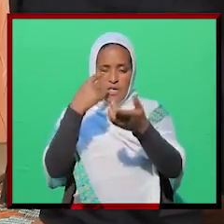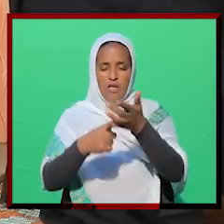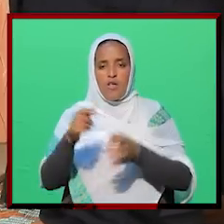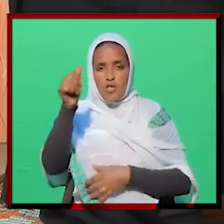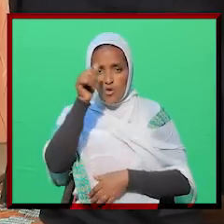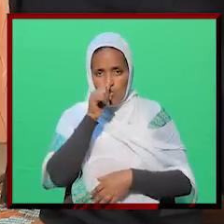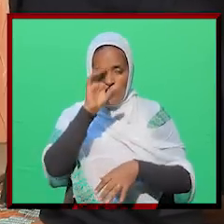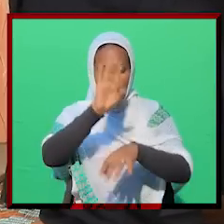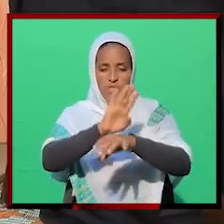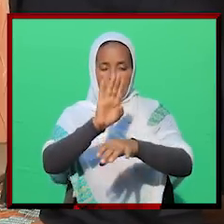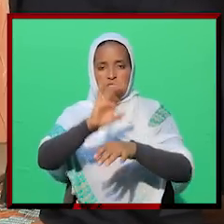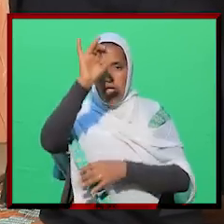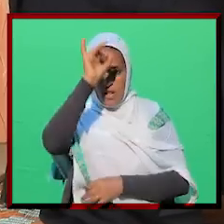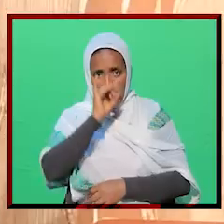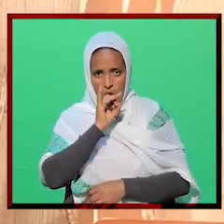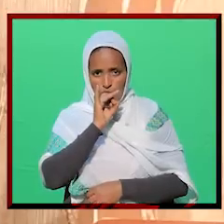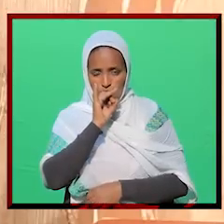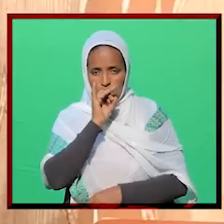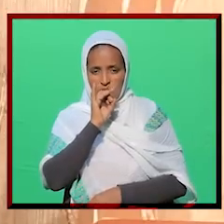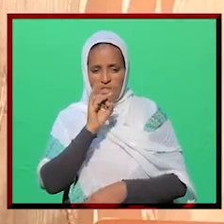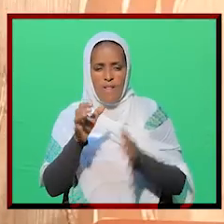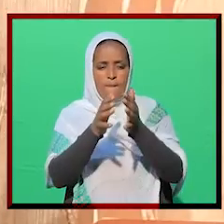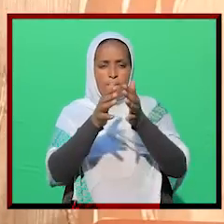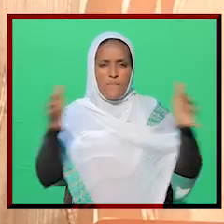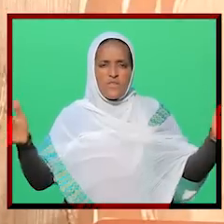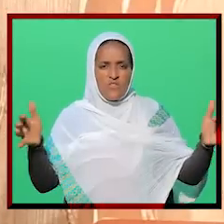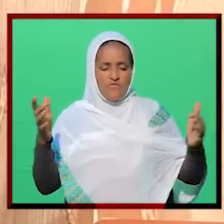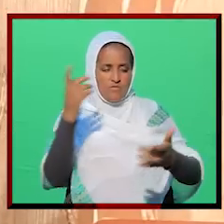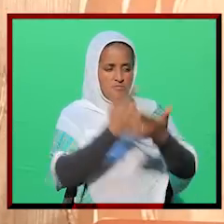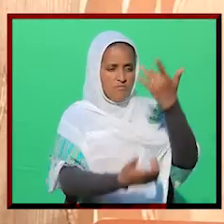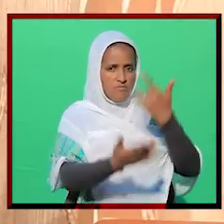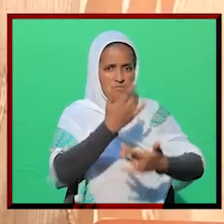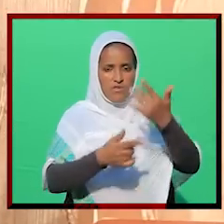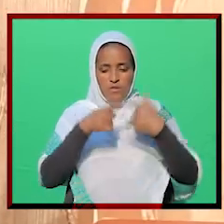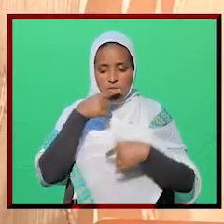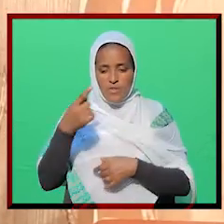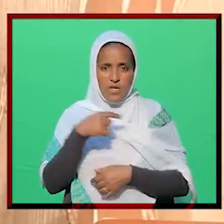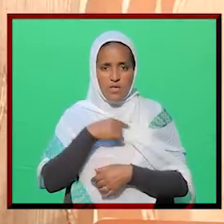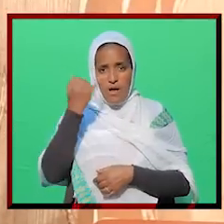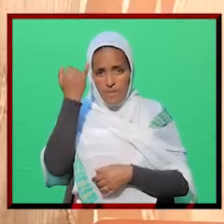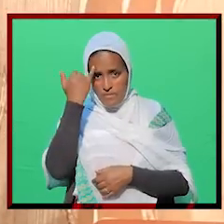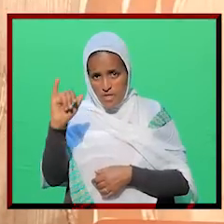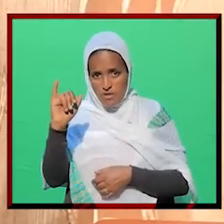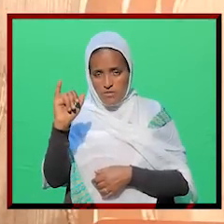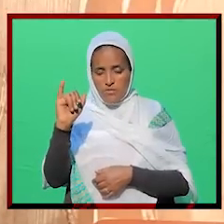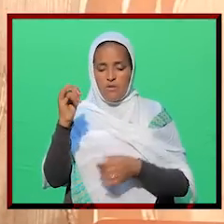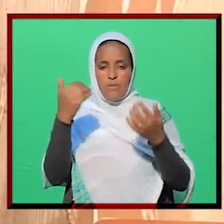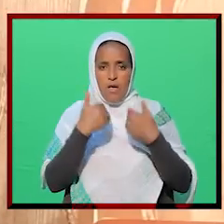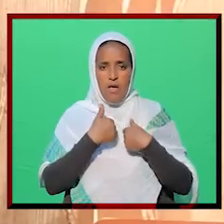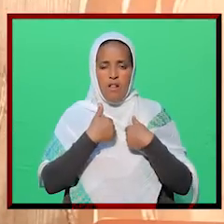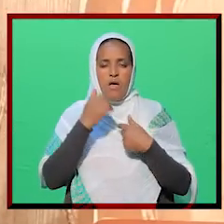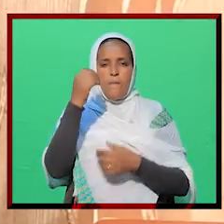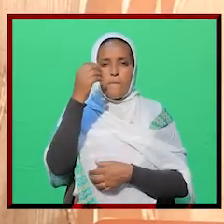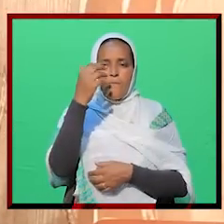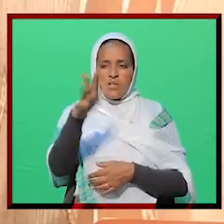በወቅቱ የነበሩ ሊቃውንትም ተለይተው መነሳት አለባቸው። ያከራክሩ የነበሩ ነገስታት መሳፍንትም አሉ። በወቅቱ የነበሩ ሐሳቦች እንዲሁ